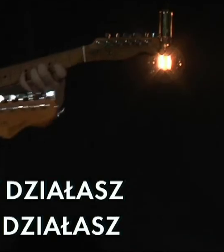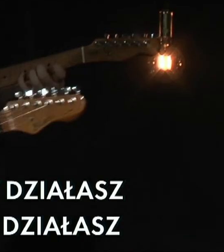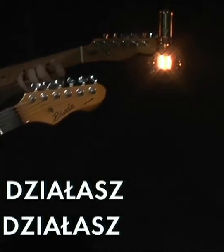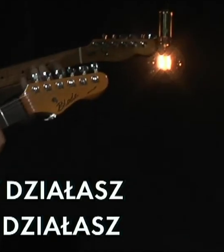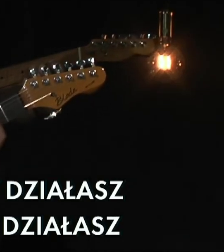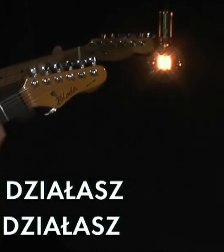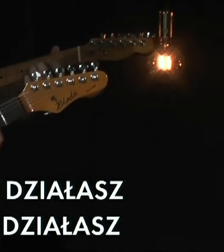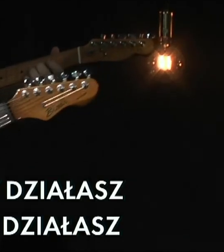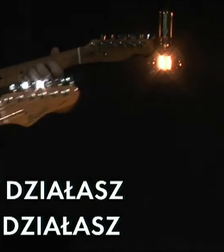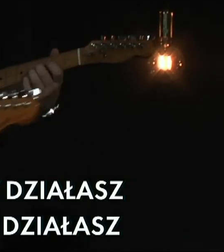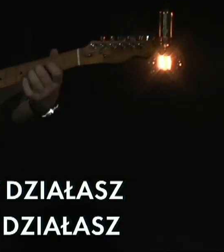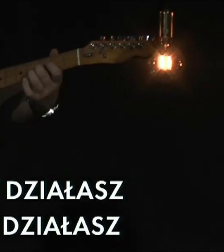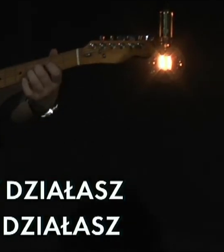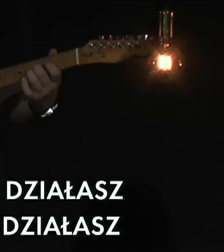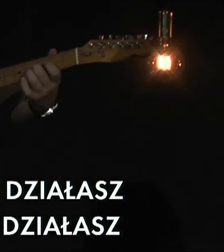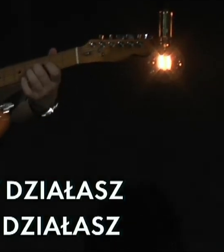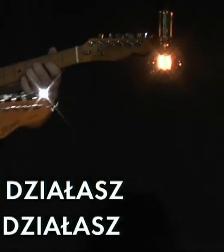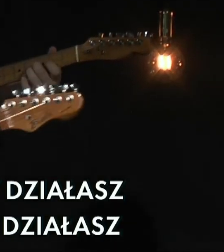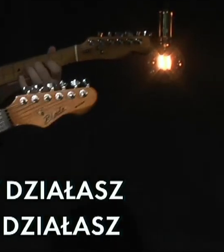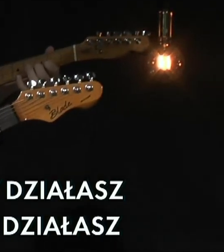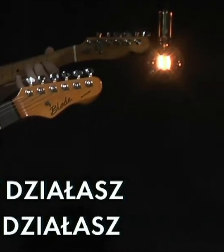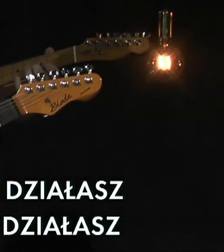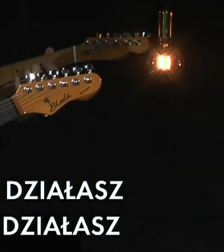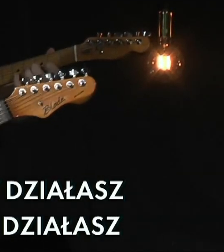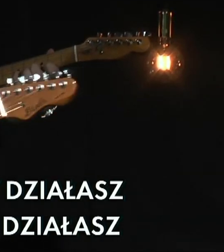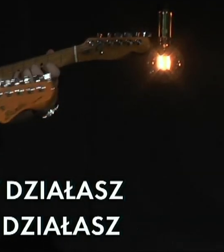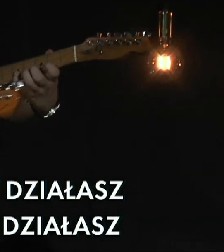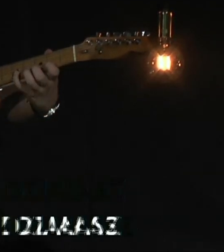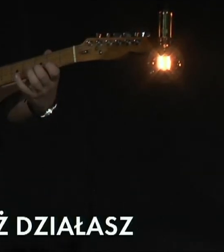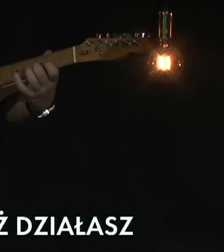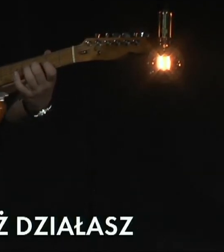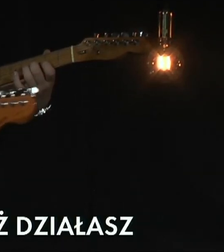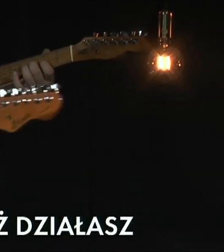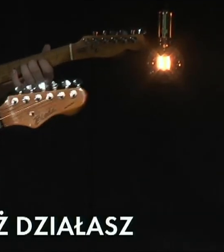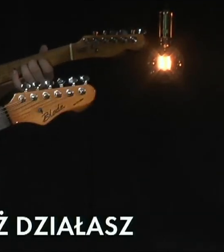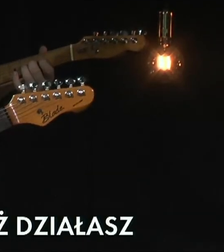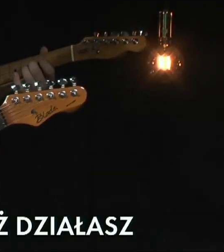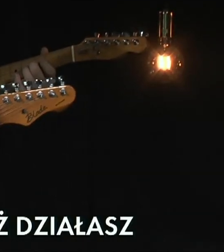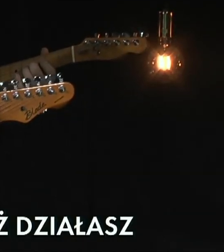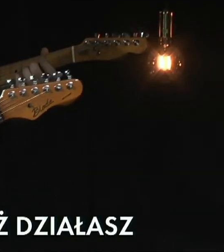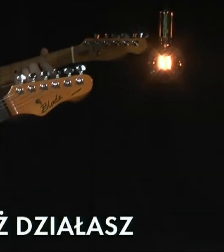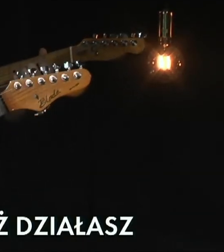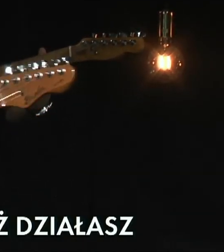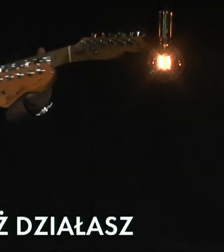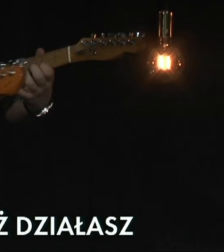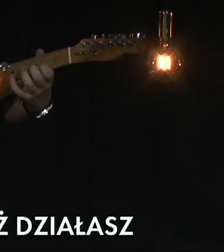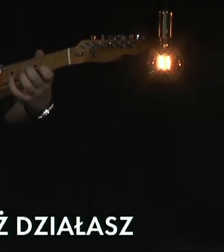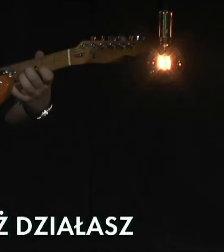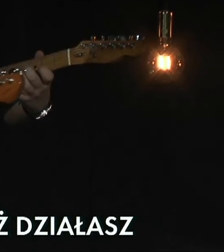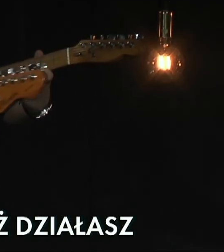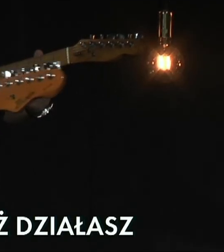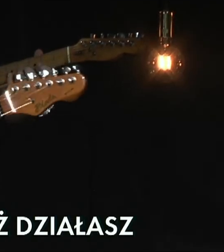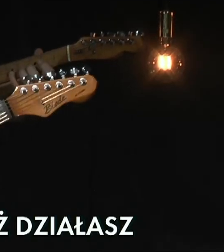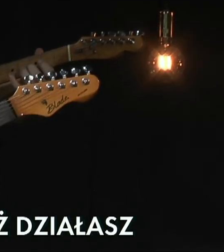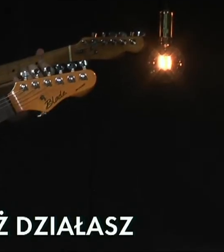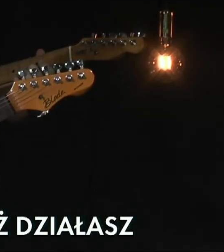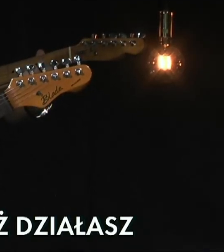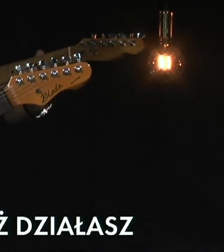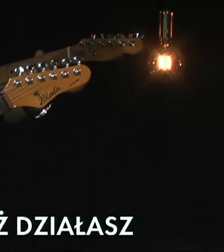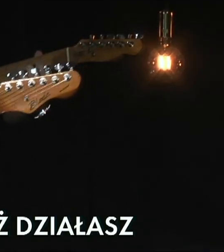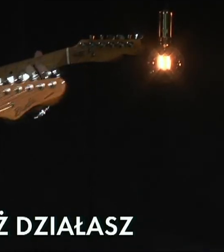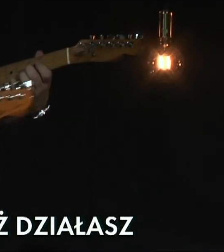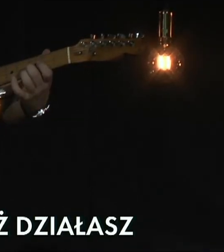nas motywować, Tato. I modlimy się, by każdy z nas miał takie duchowe, wrażliwe uszy, które słyszą Twój głos.